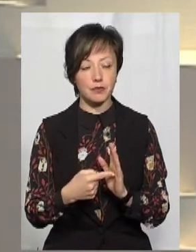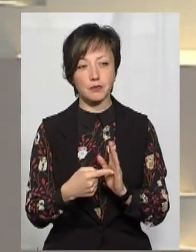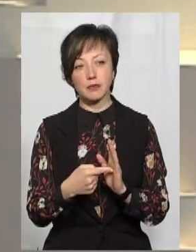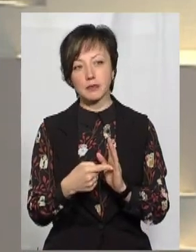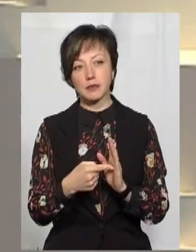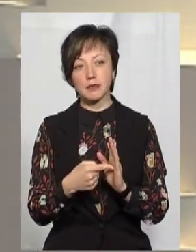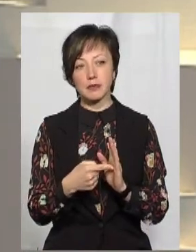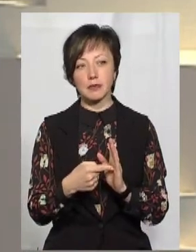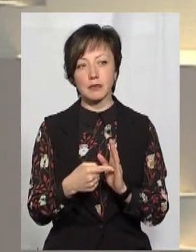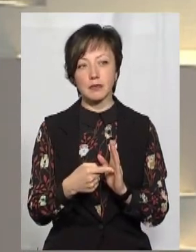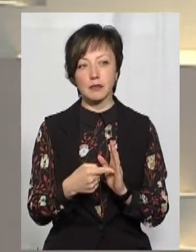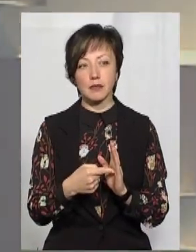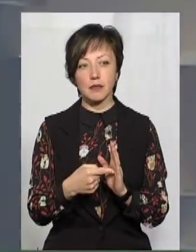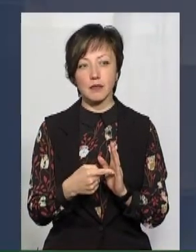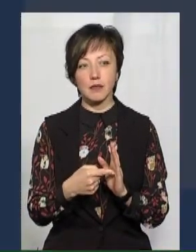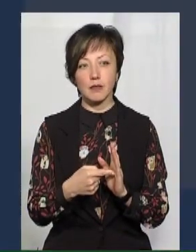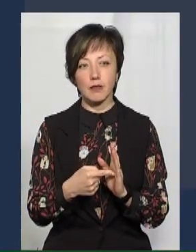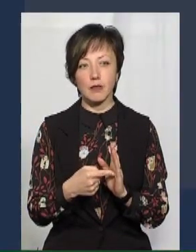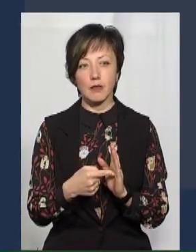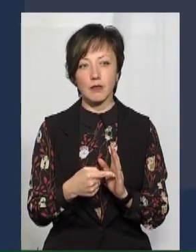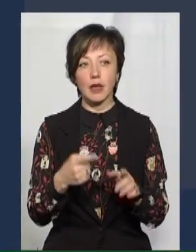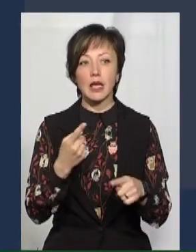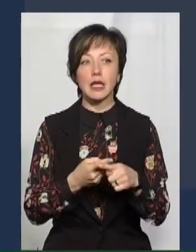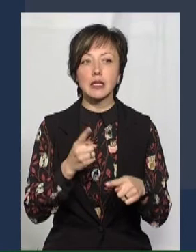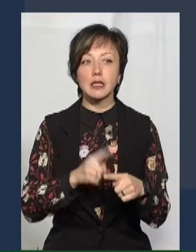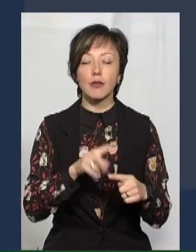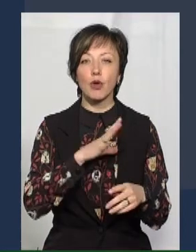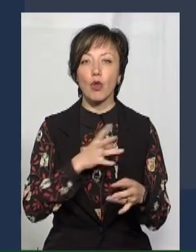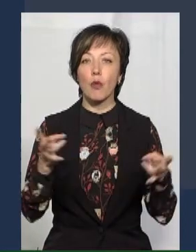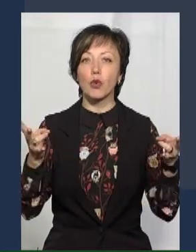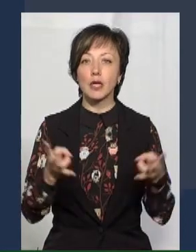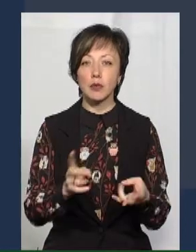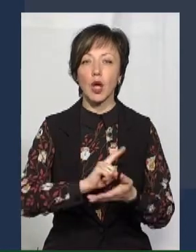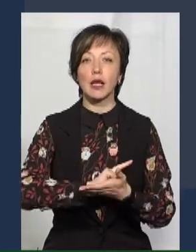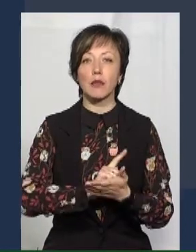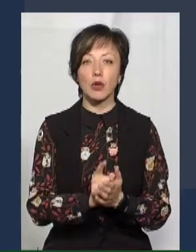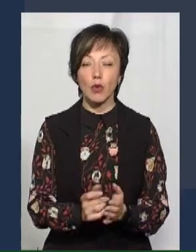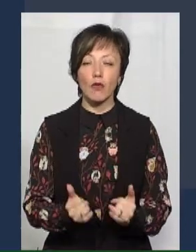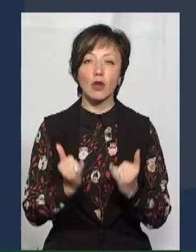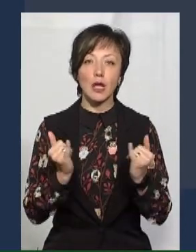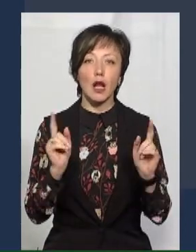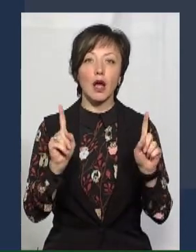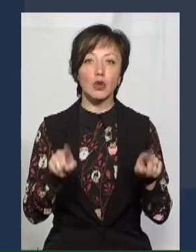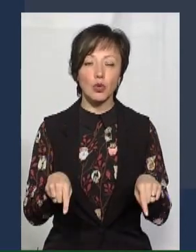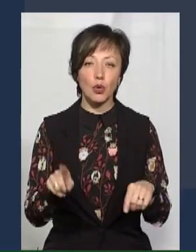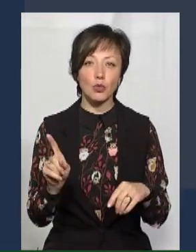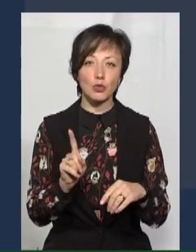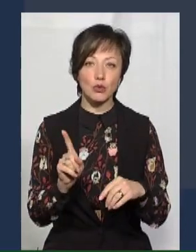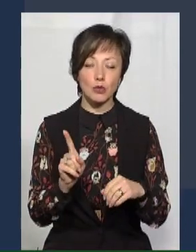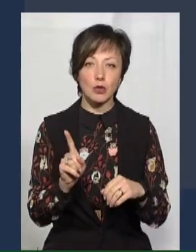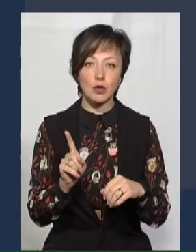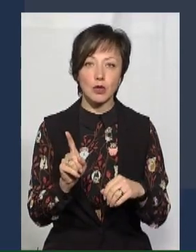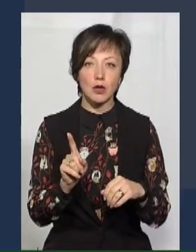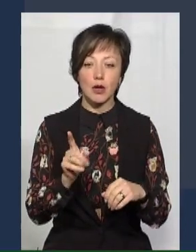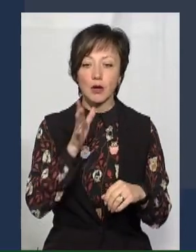Ну, мішки ми передали, тому що це було потрібно терміново для того, щоб ну, якби під